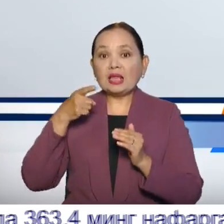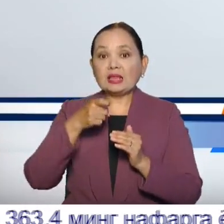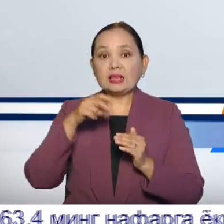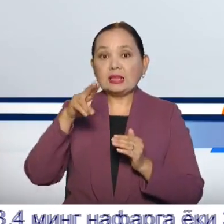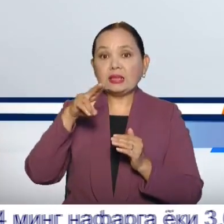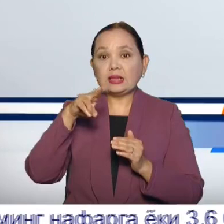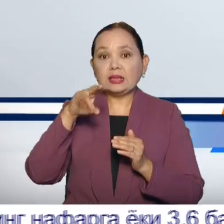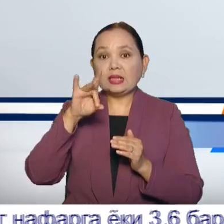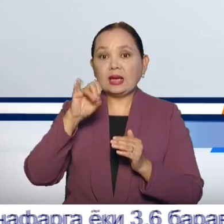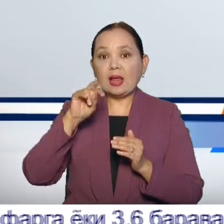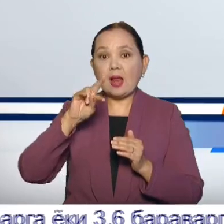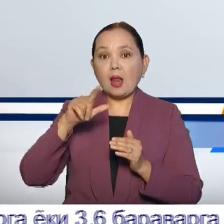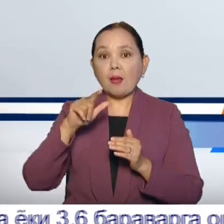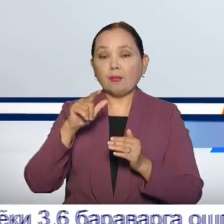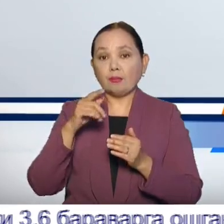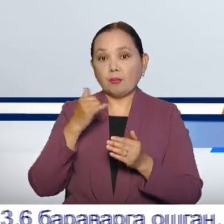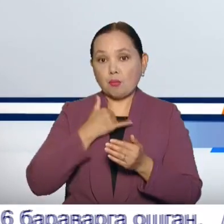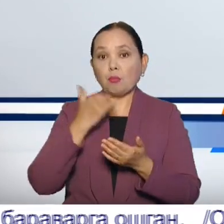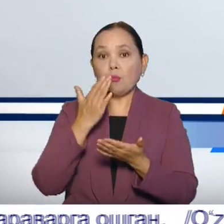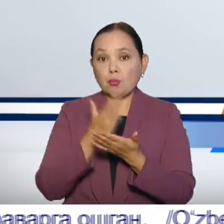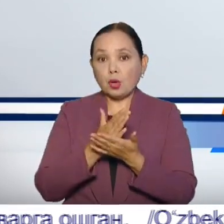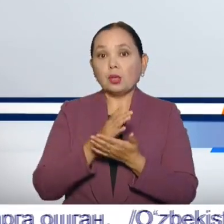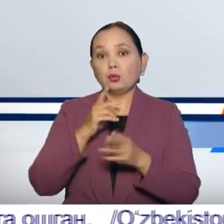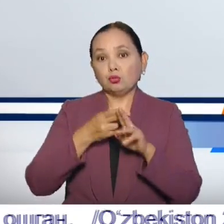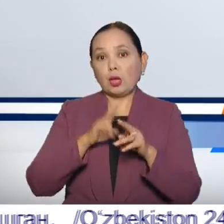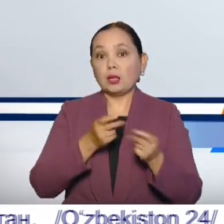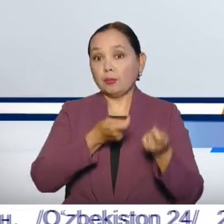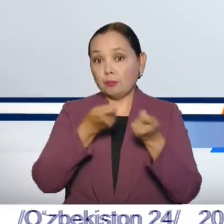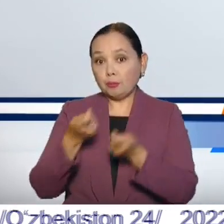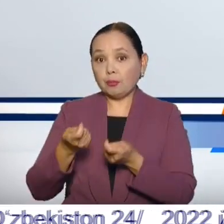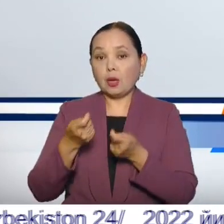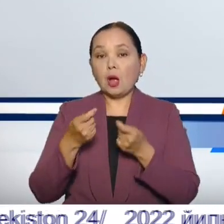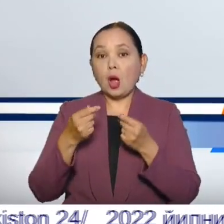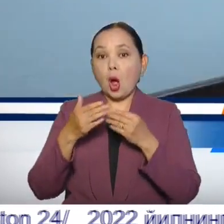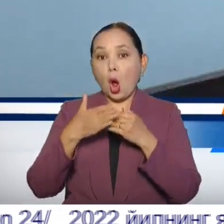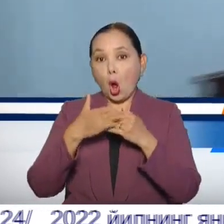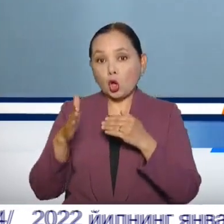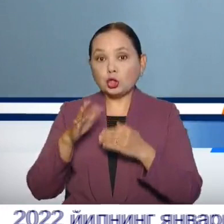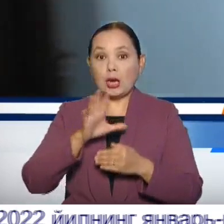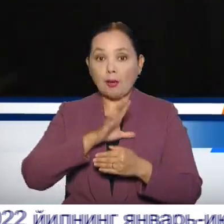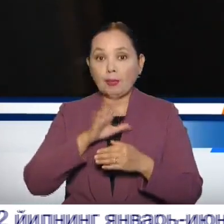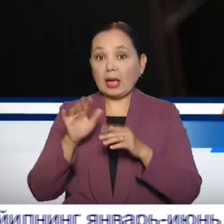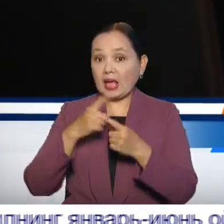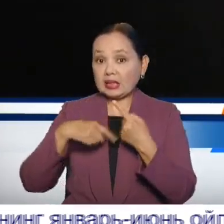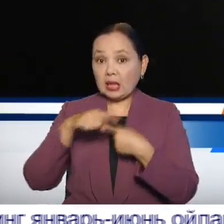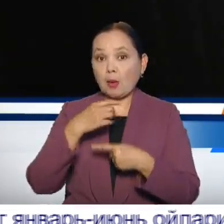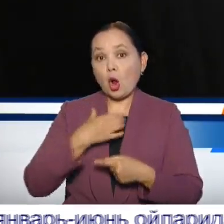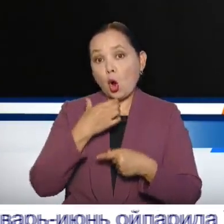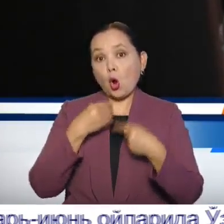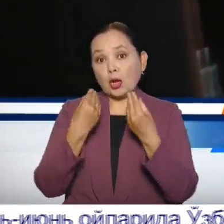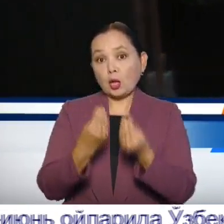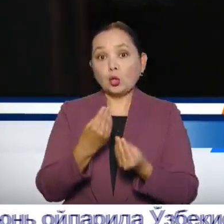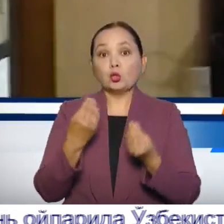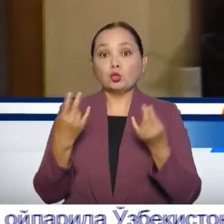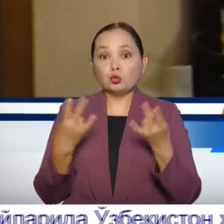ketgandim. O'shanda zamoga tiqib bosgandim, ochilib ketdi. Yigitlar tadbirkorni qo'rqitib qo'yish